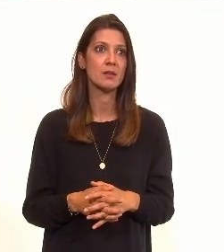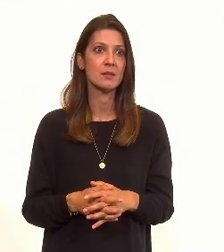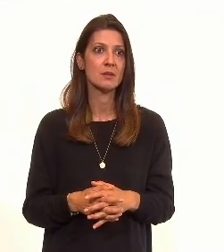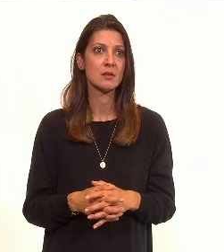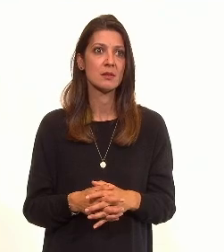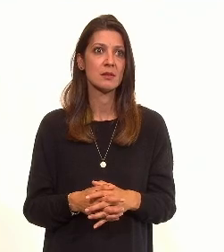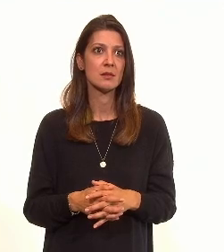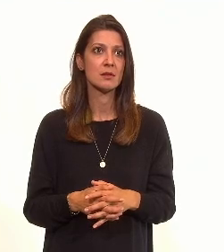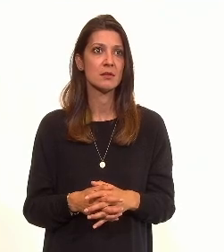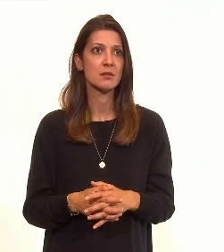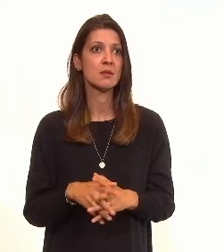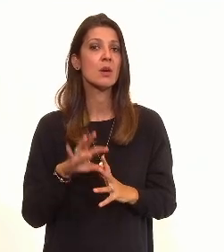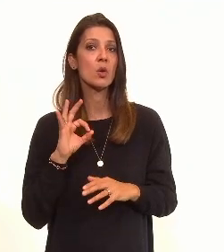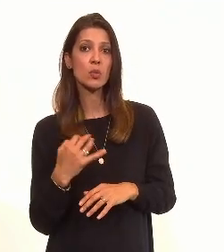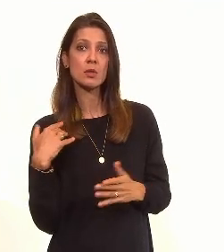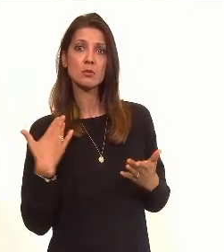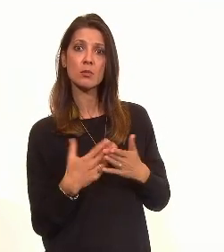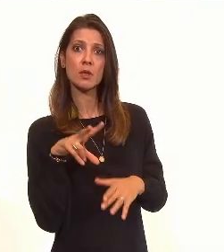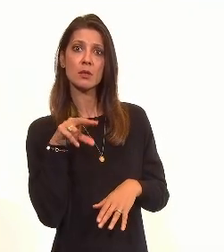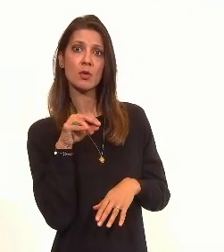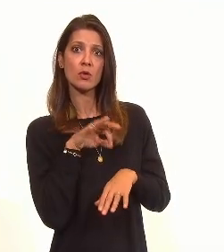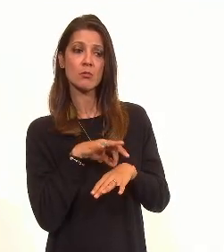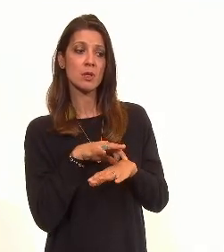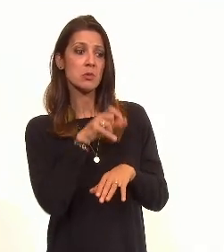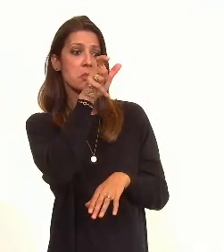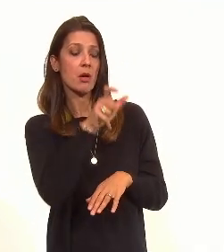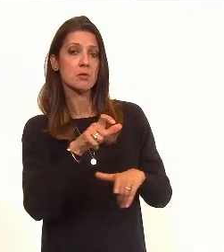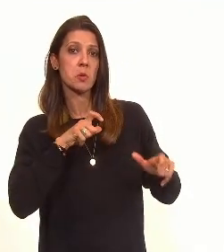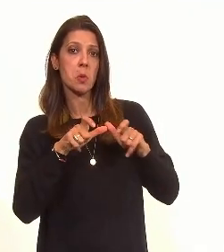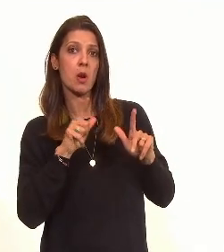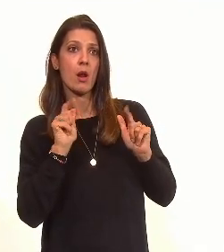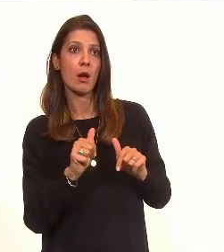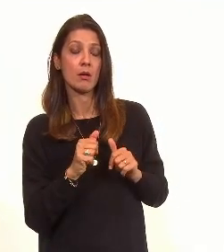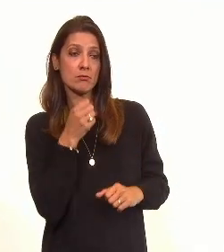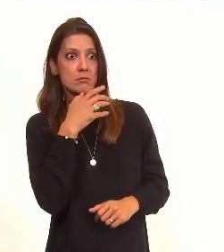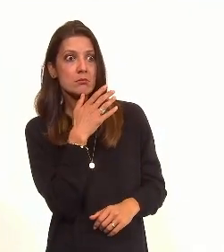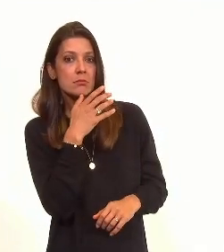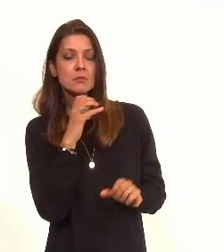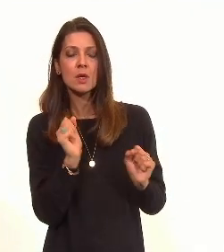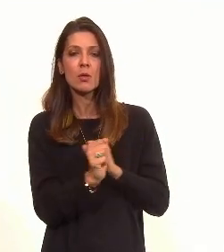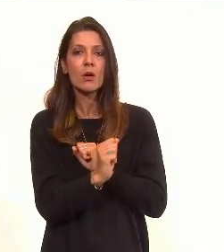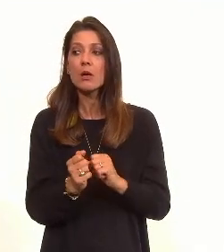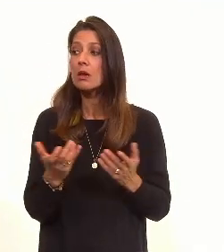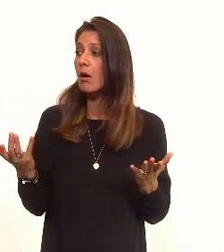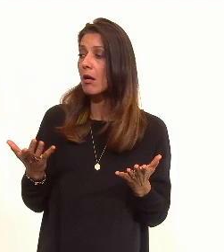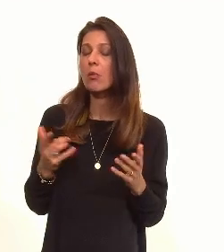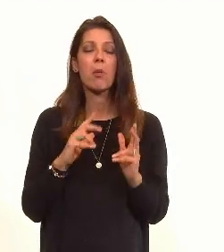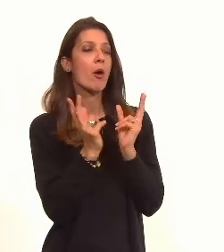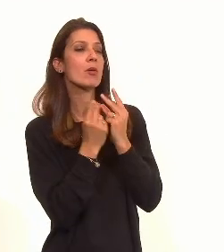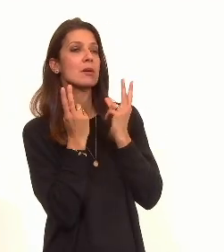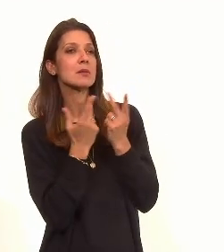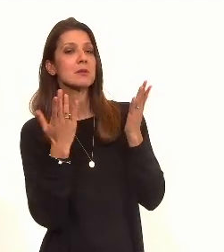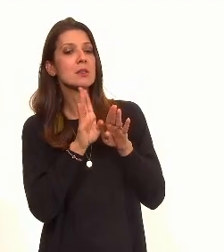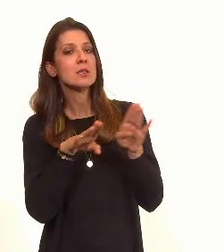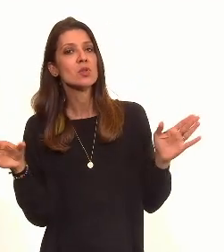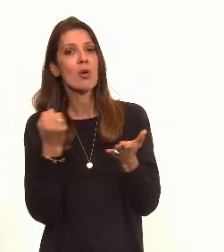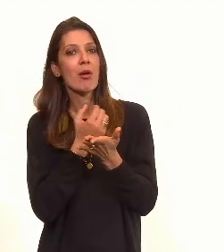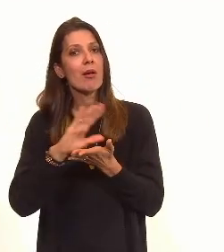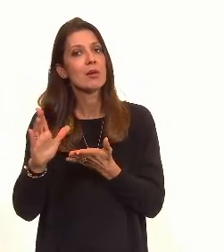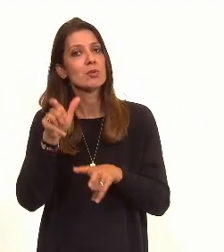Dans le jeu 3, on a choisi 10 thématiques importantes de la vie citoyenne. Par exemple, la